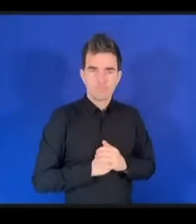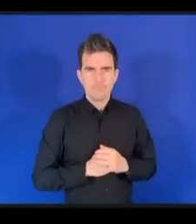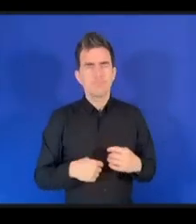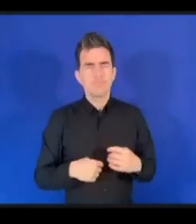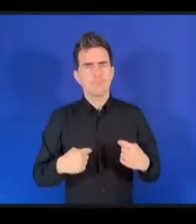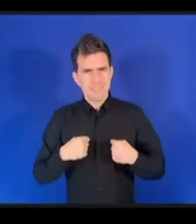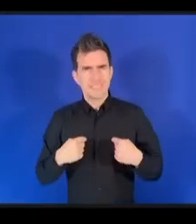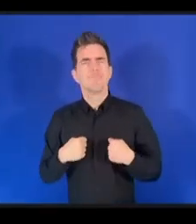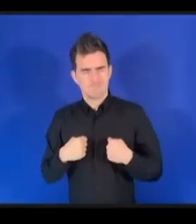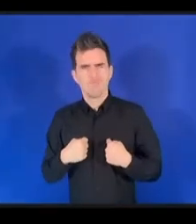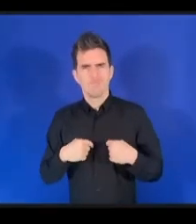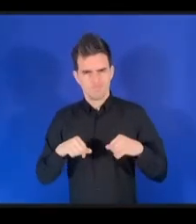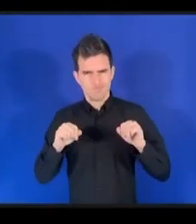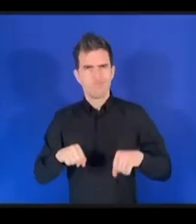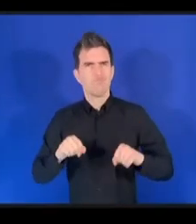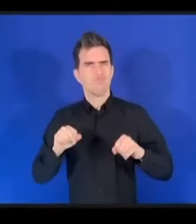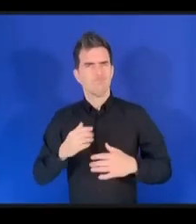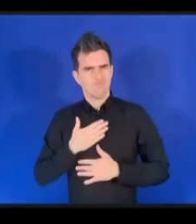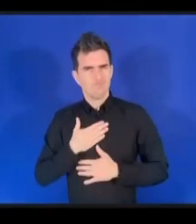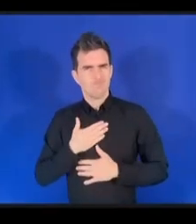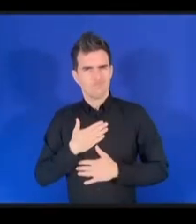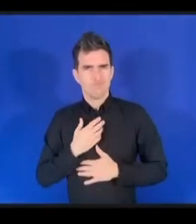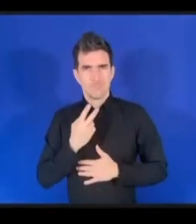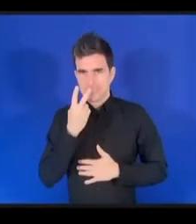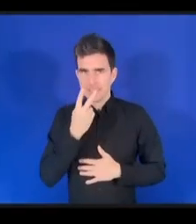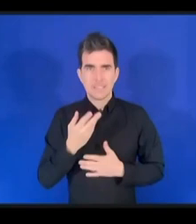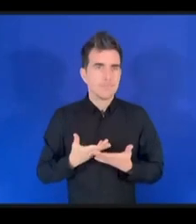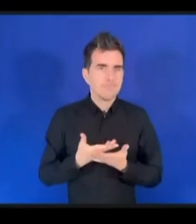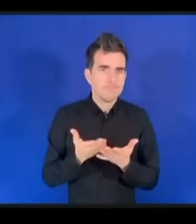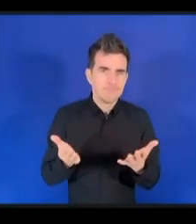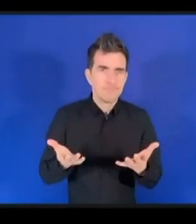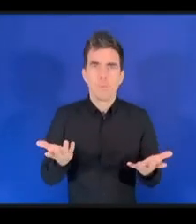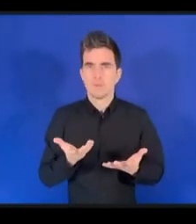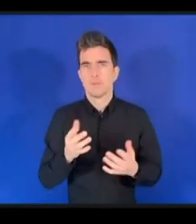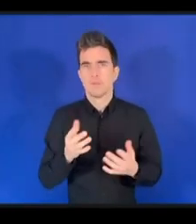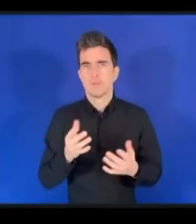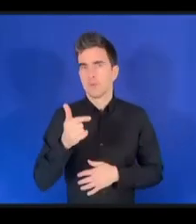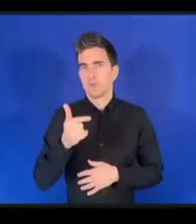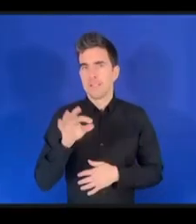IGF が受け継がれていくと確信しております。